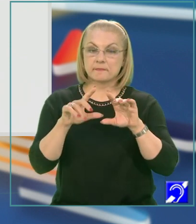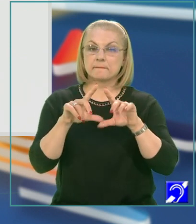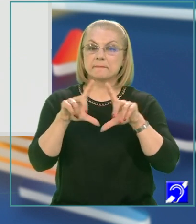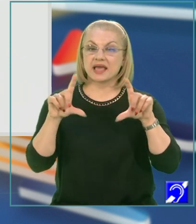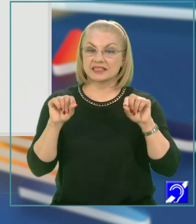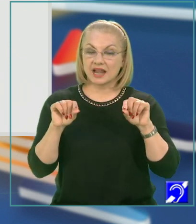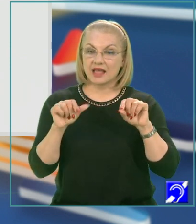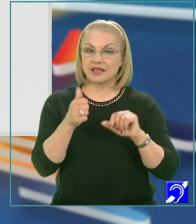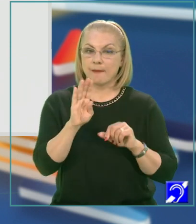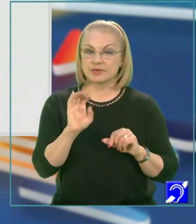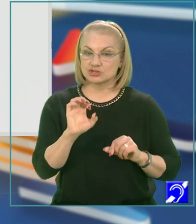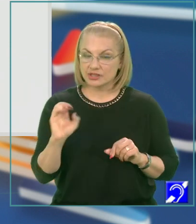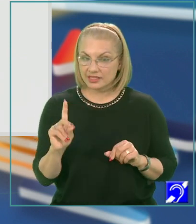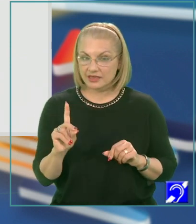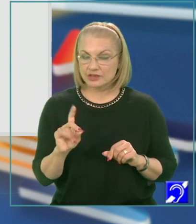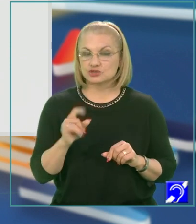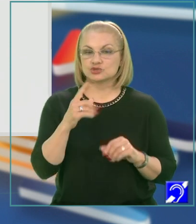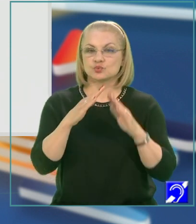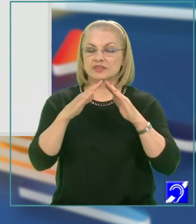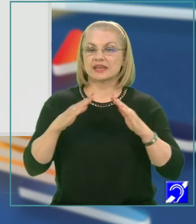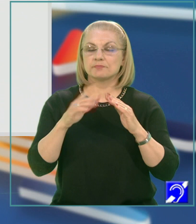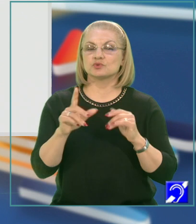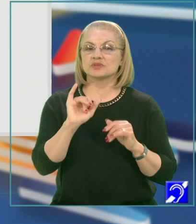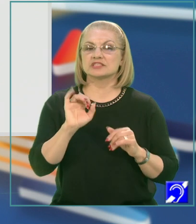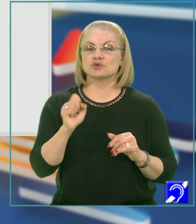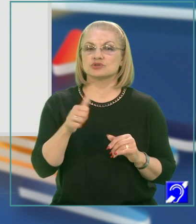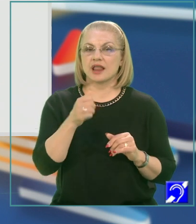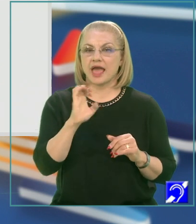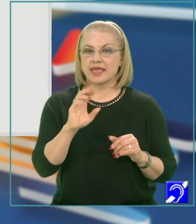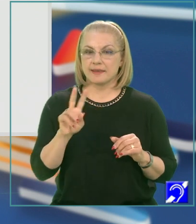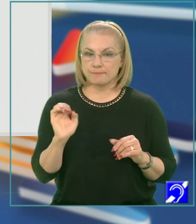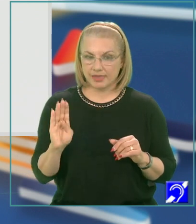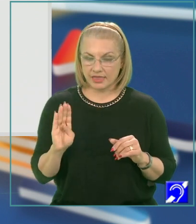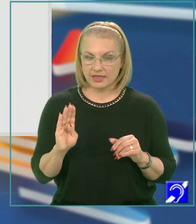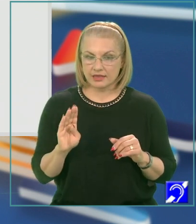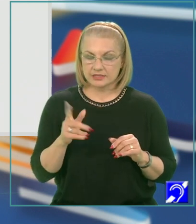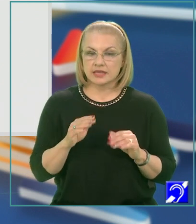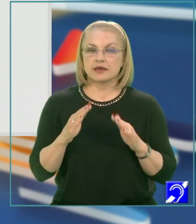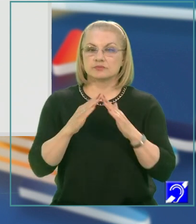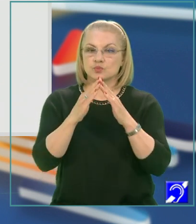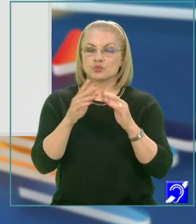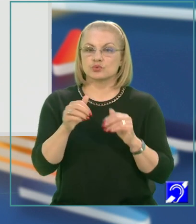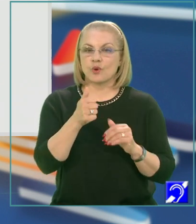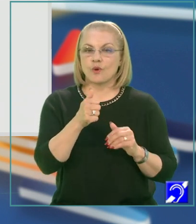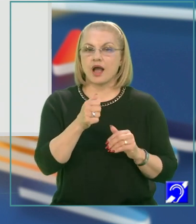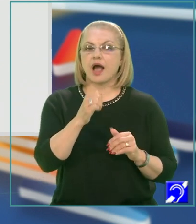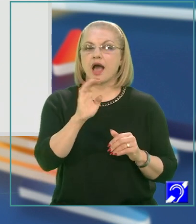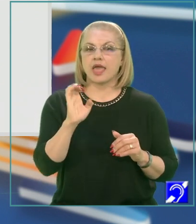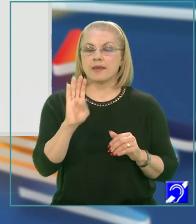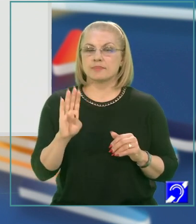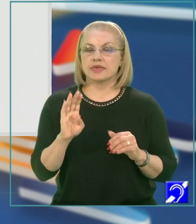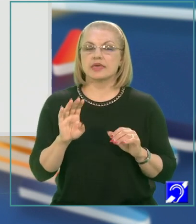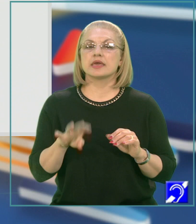figura alăturat, și un triunghi dreptunghi isoscel AEB cu măsura unghiului AEB de 90 de grade.